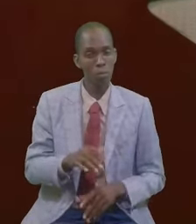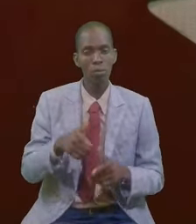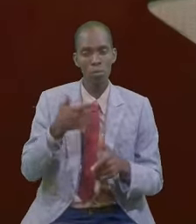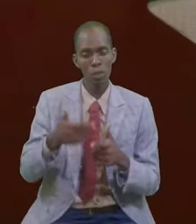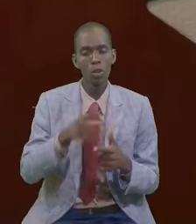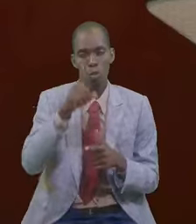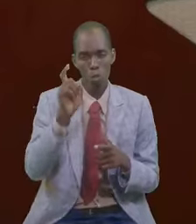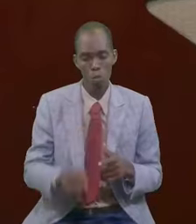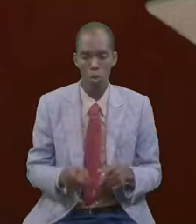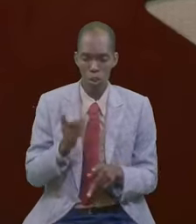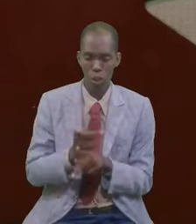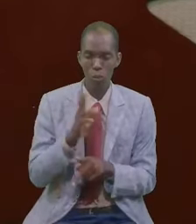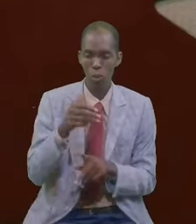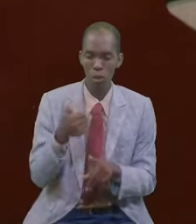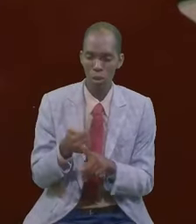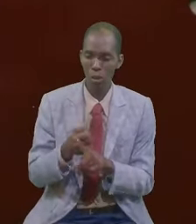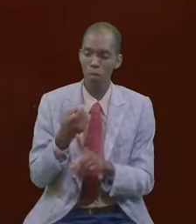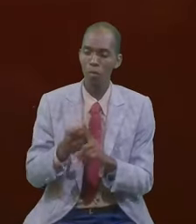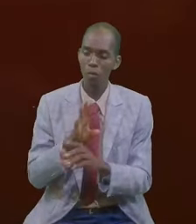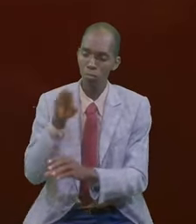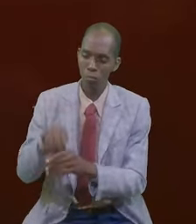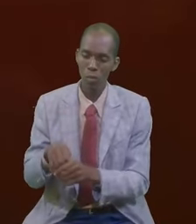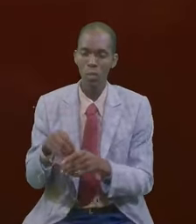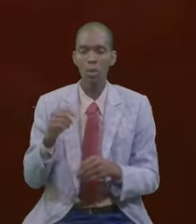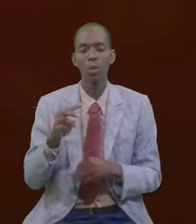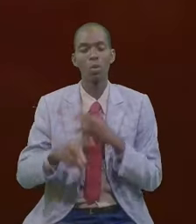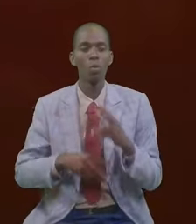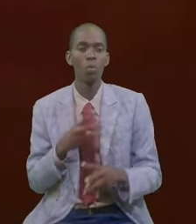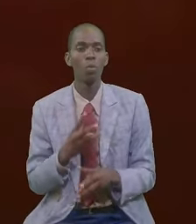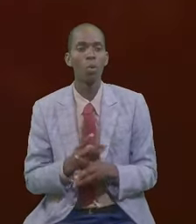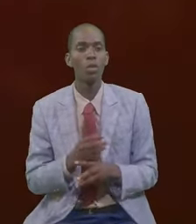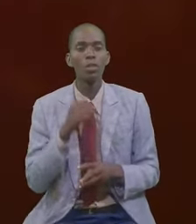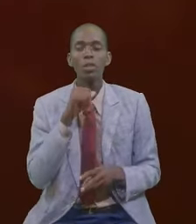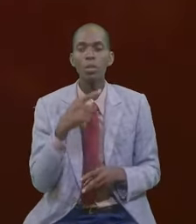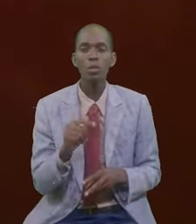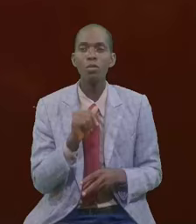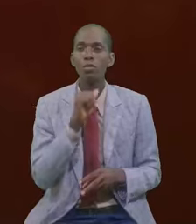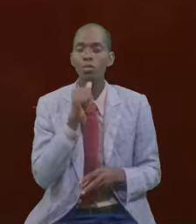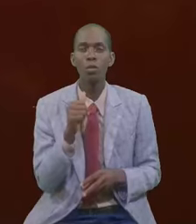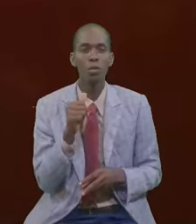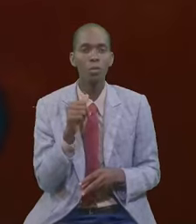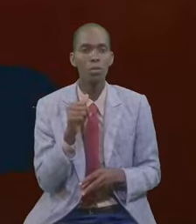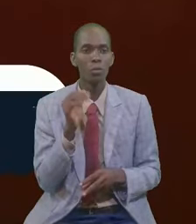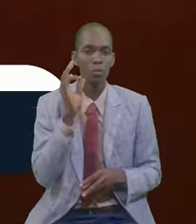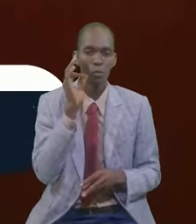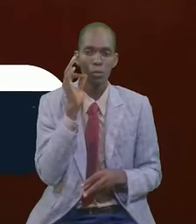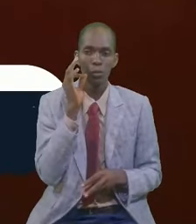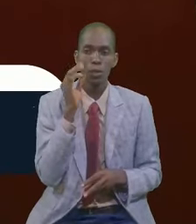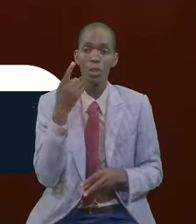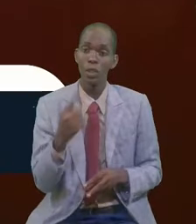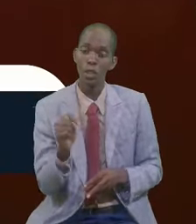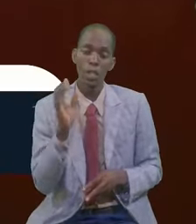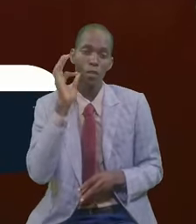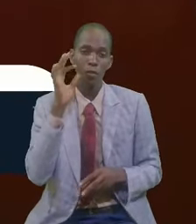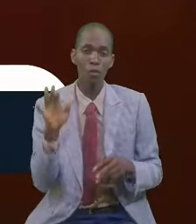préserves sans tâche du monde. Nous voyons ici les moissonneurs